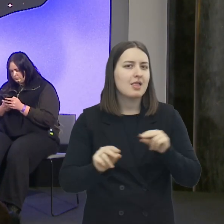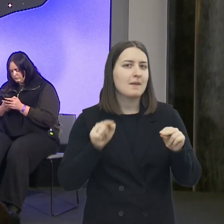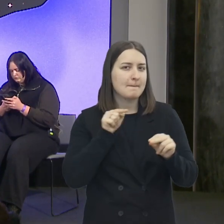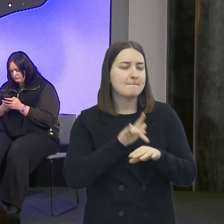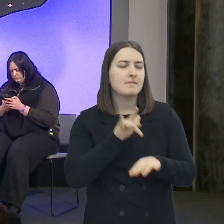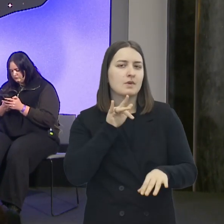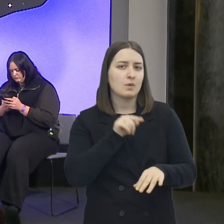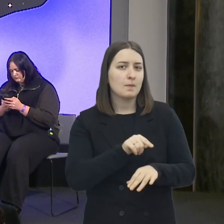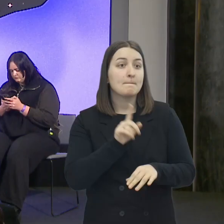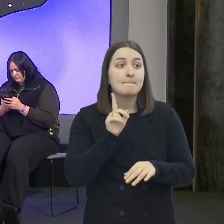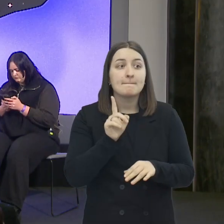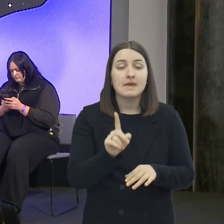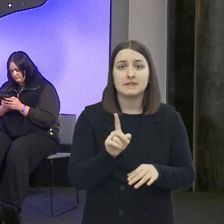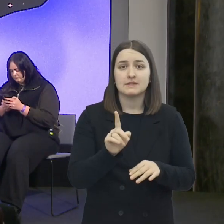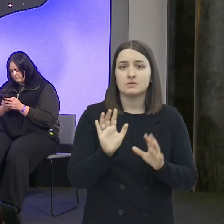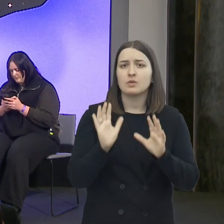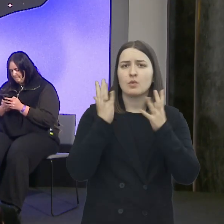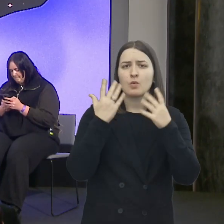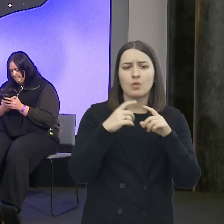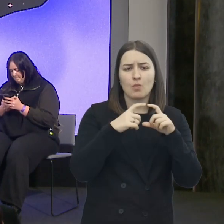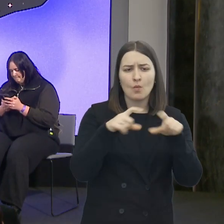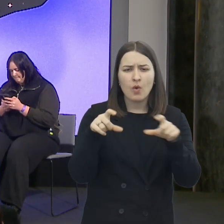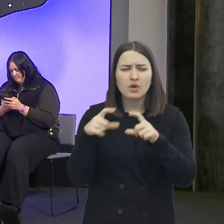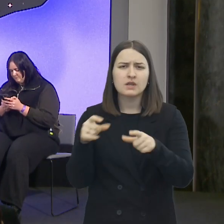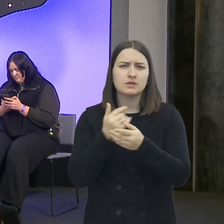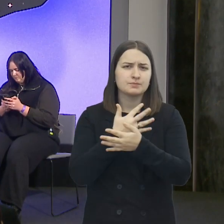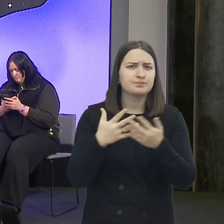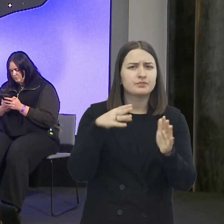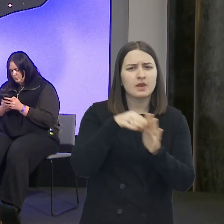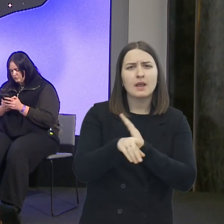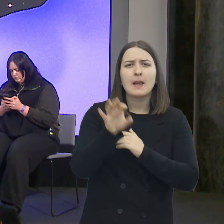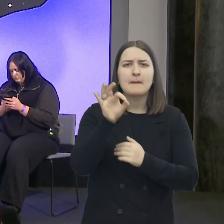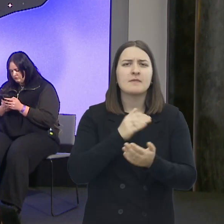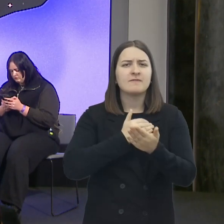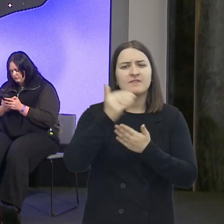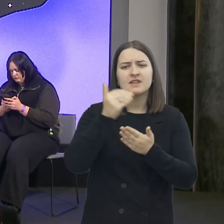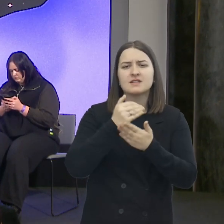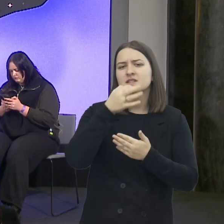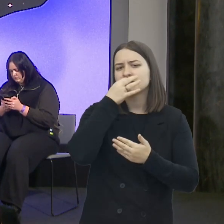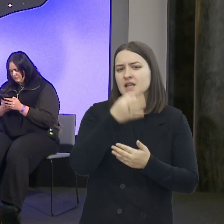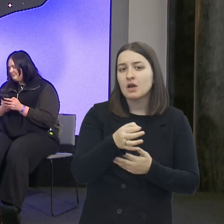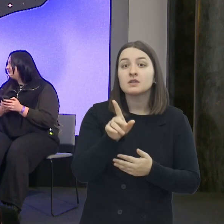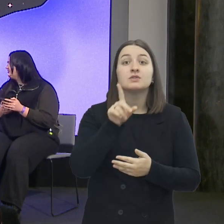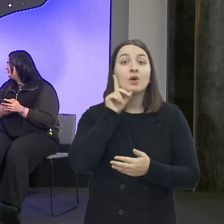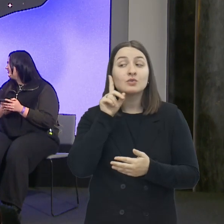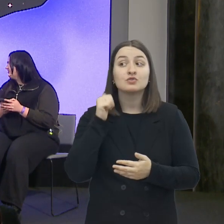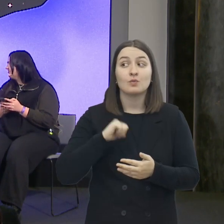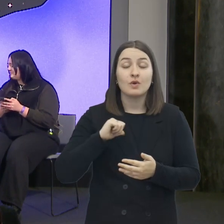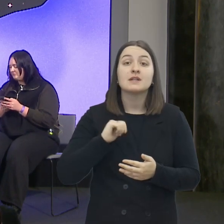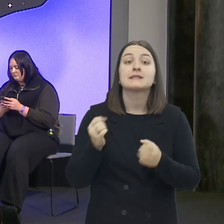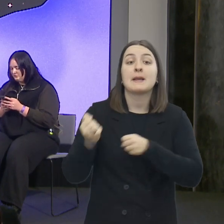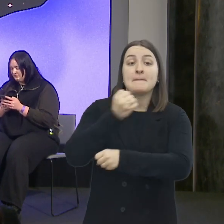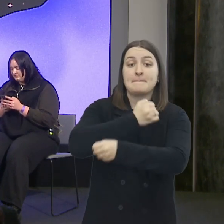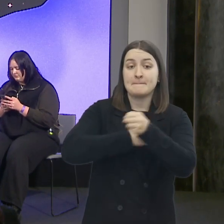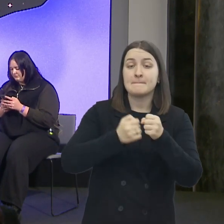Ypatingai, kai mes esame mokymuose, dažnai suaugę žmonės mums sako, ateis jauni žmonės, jauna karta ir viskas čia pas mus bus